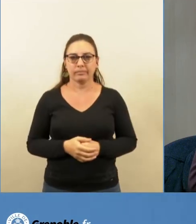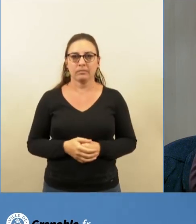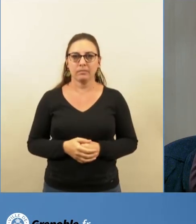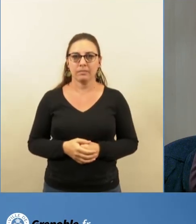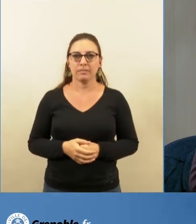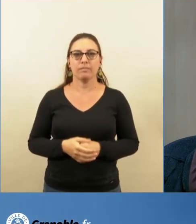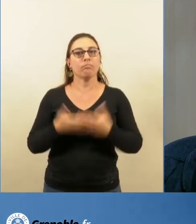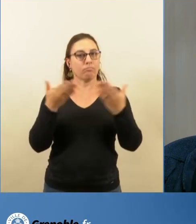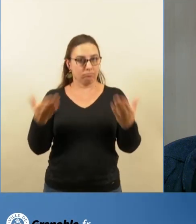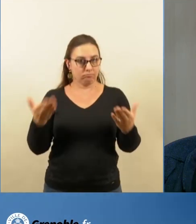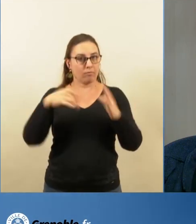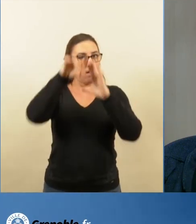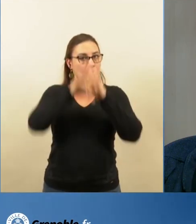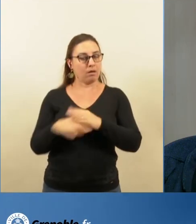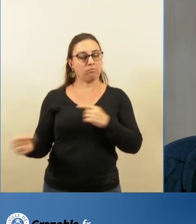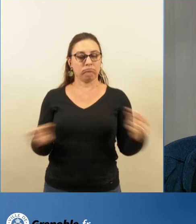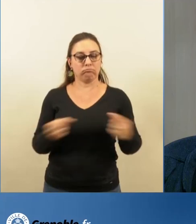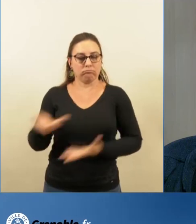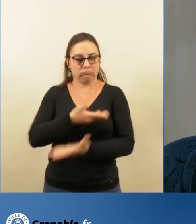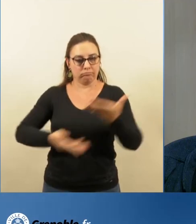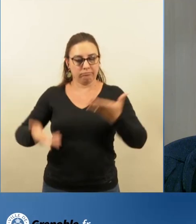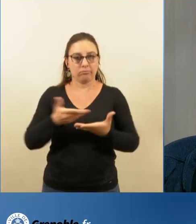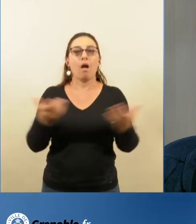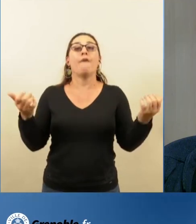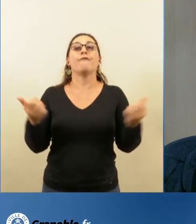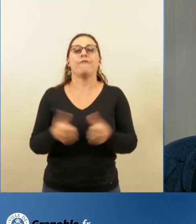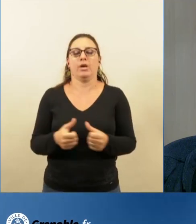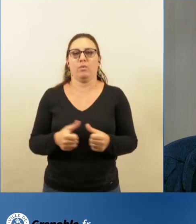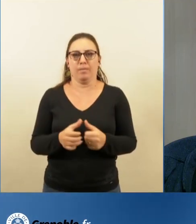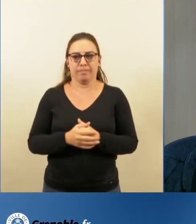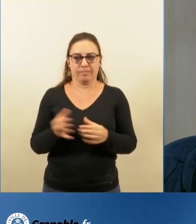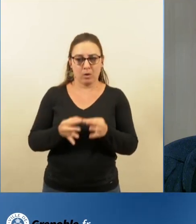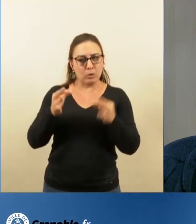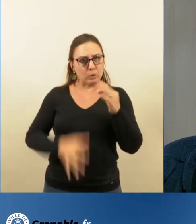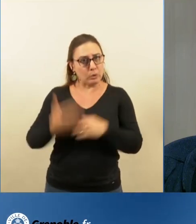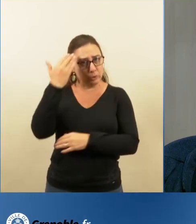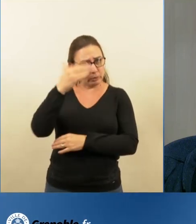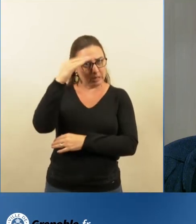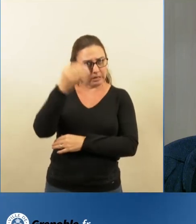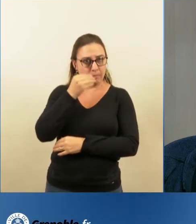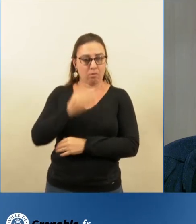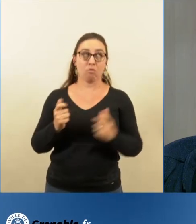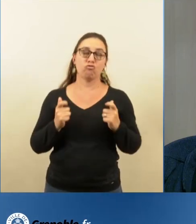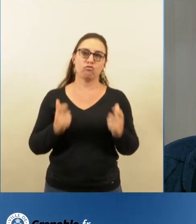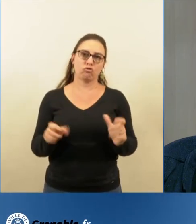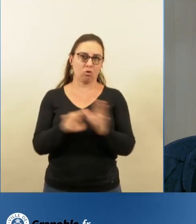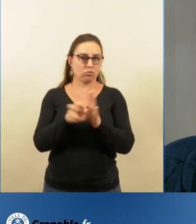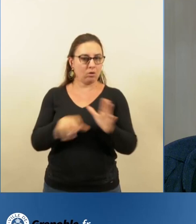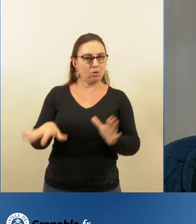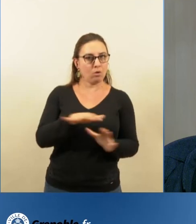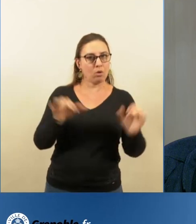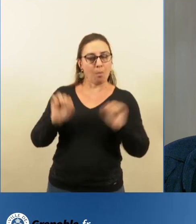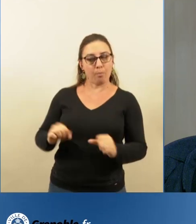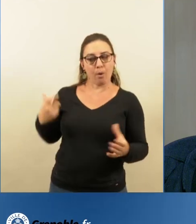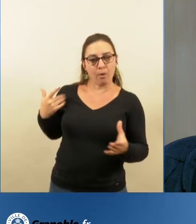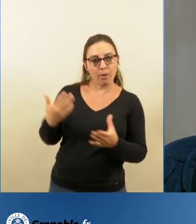le cadre du débat posé dès lors que faire les solutions sont connues et nous avons la chance à Grenoble d'avoir pu bénéficier d'une